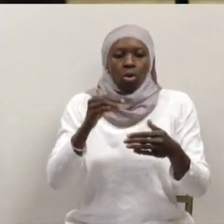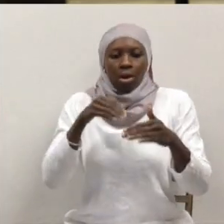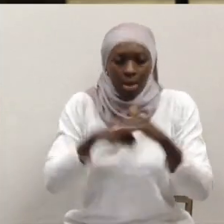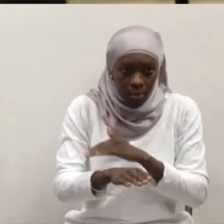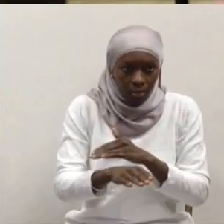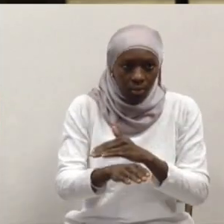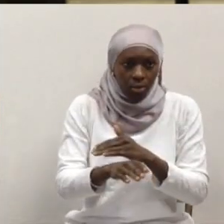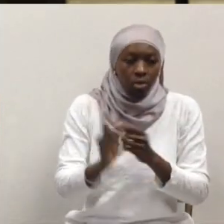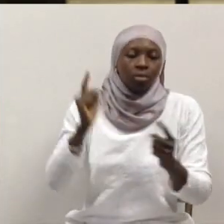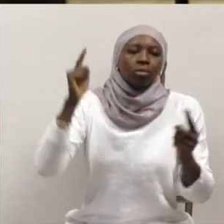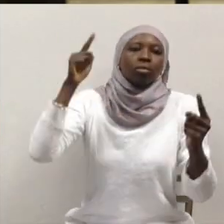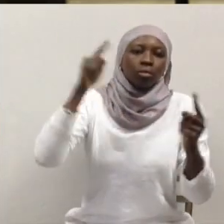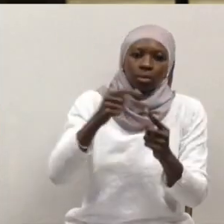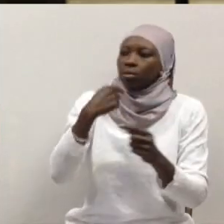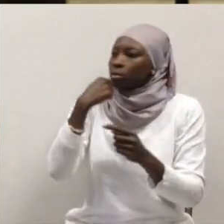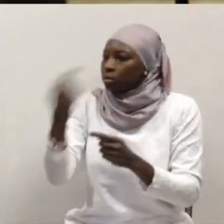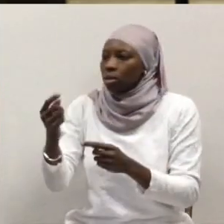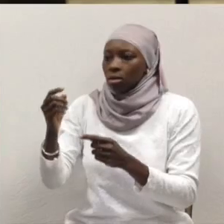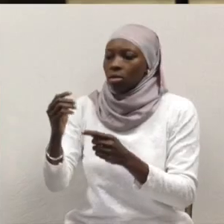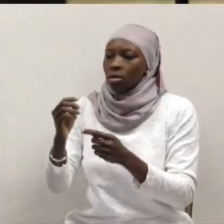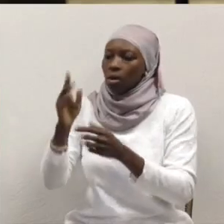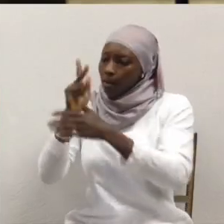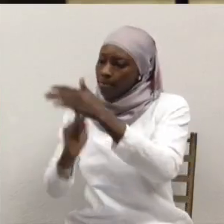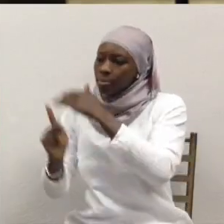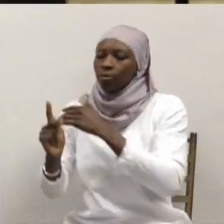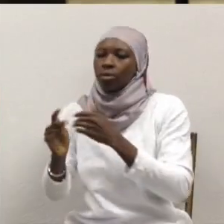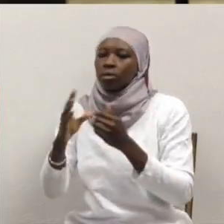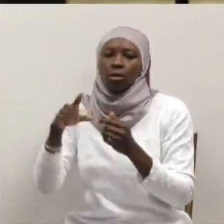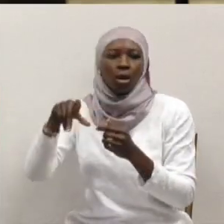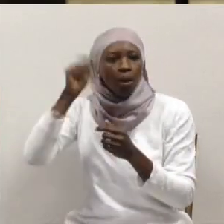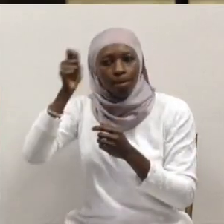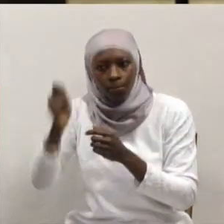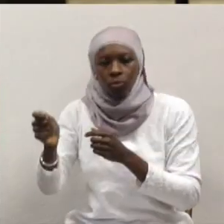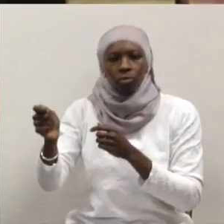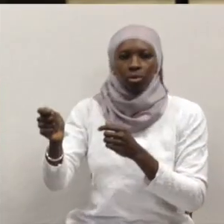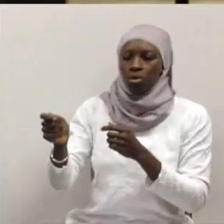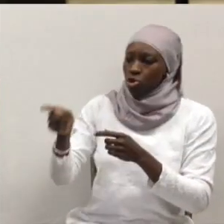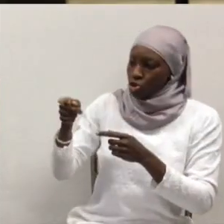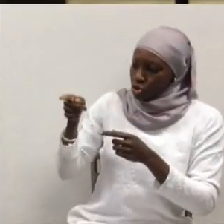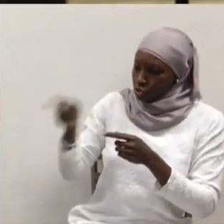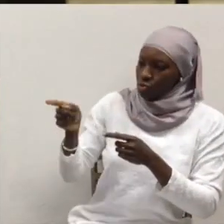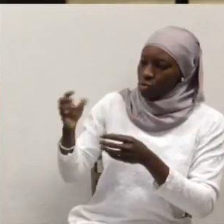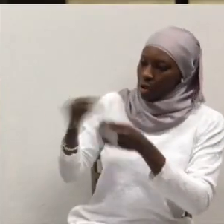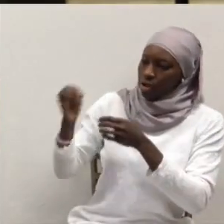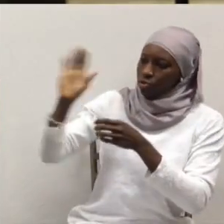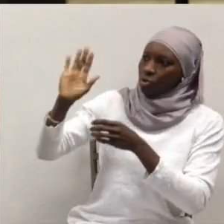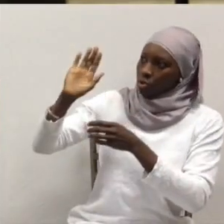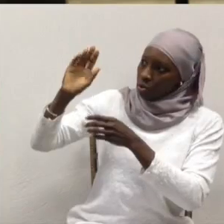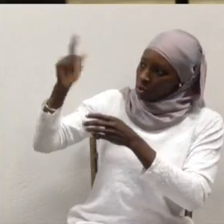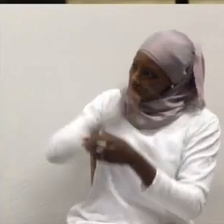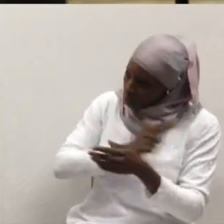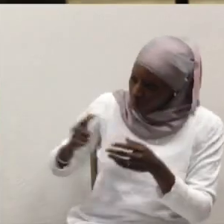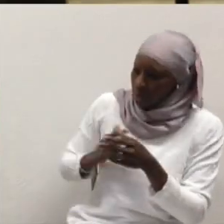Musa, اذهب أنت وربك فقاتلا. Musa, you and your Lord, go and fight. إنا